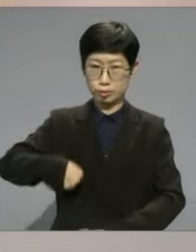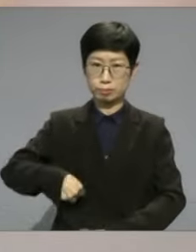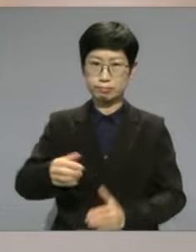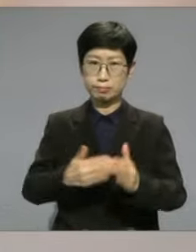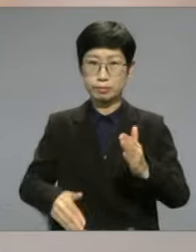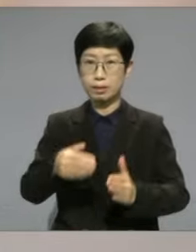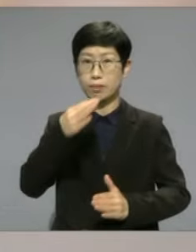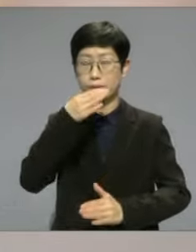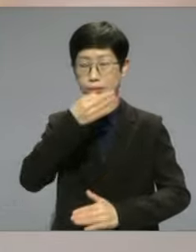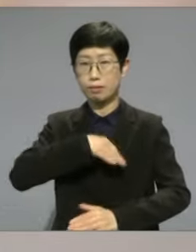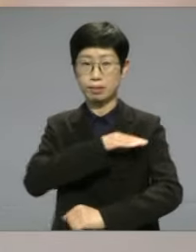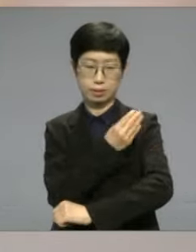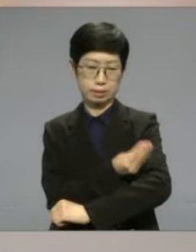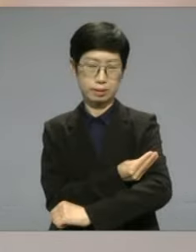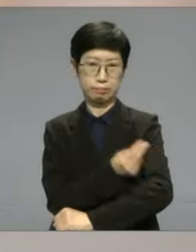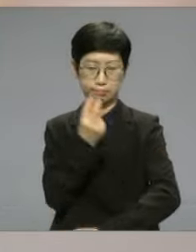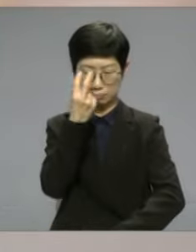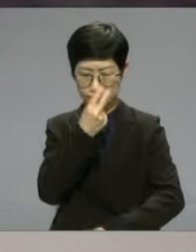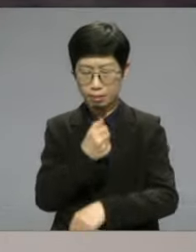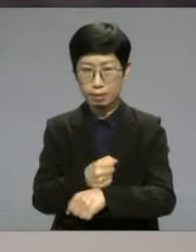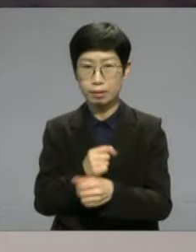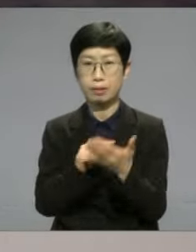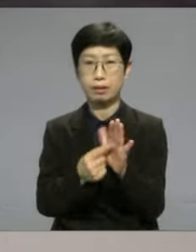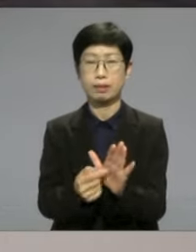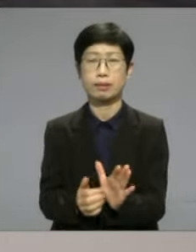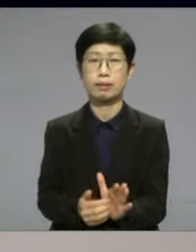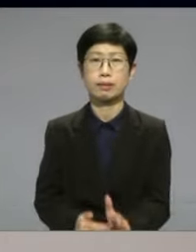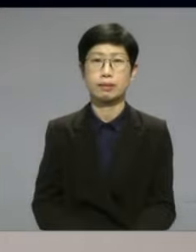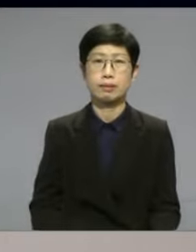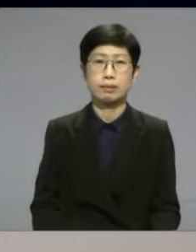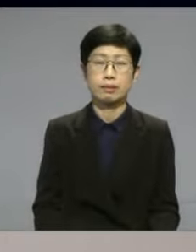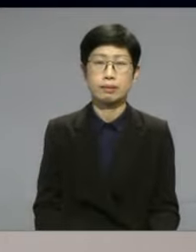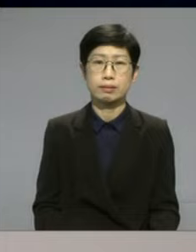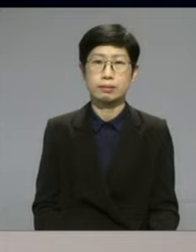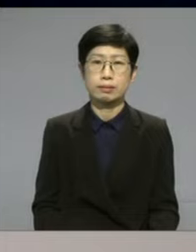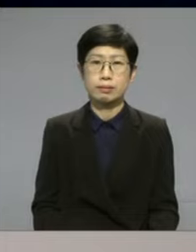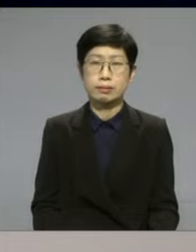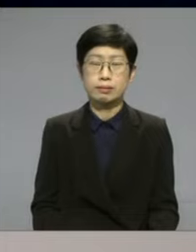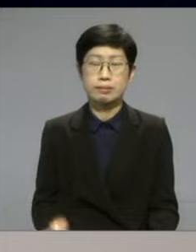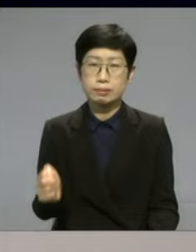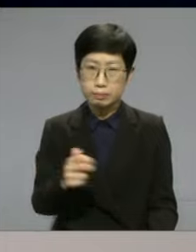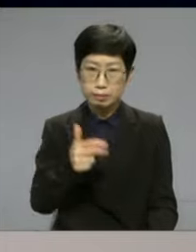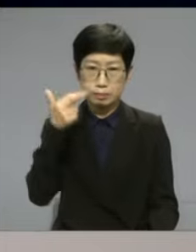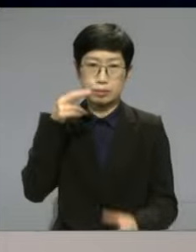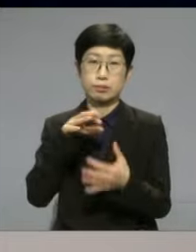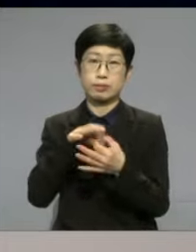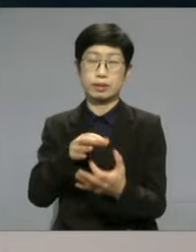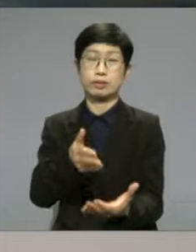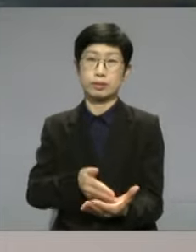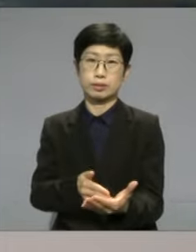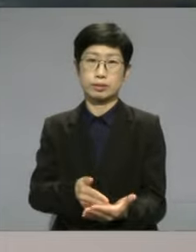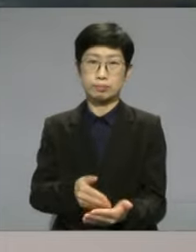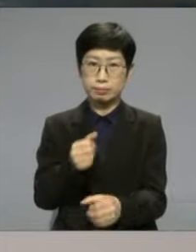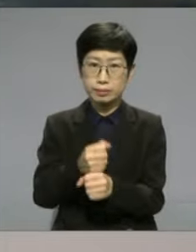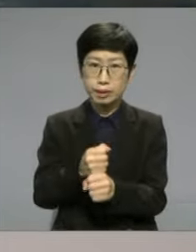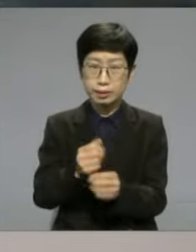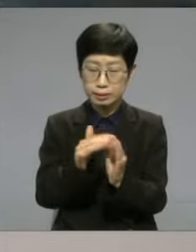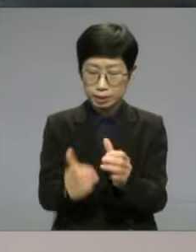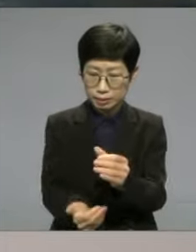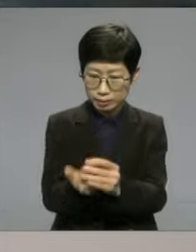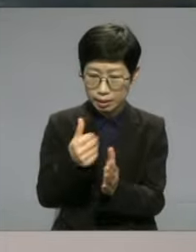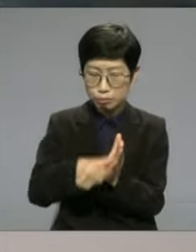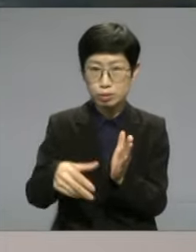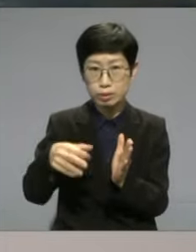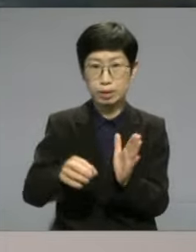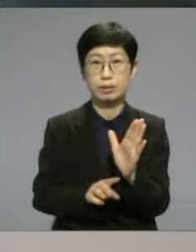권익을 할 것이라고 말했습니다 계속해서 미국입니다 미국의 생산자 물가 지수